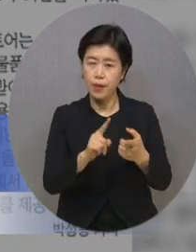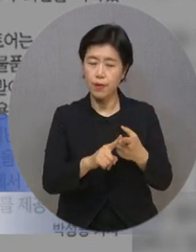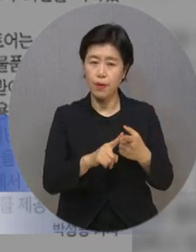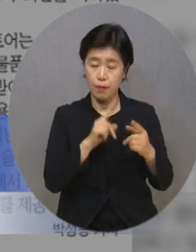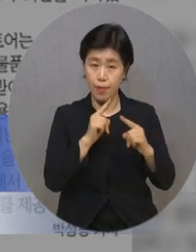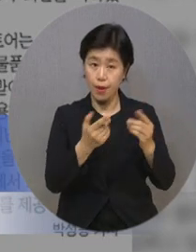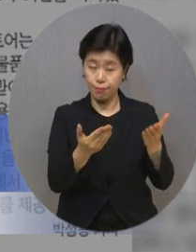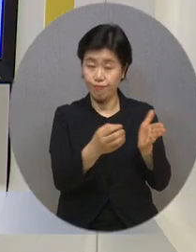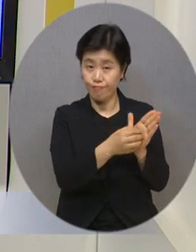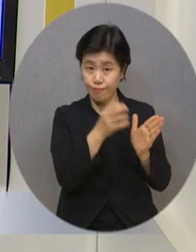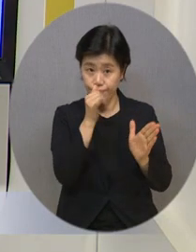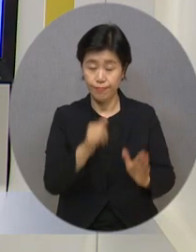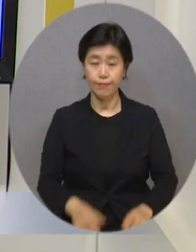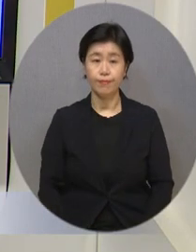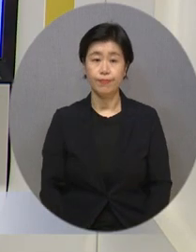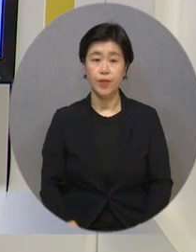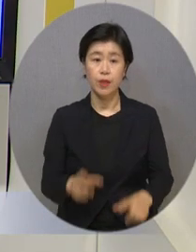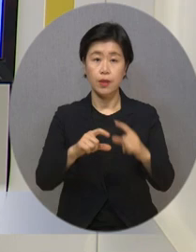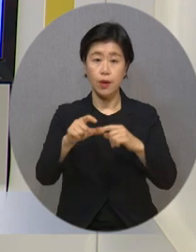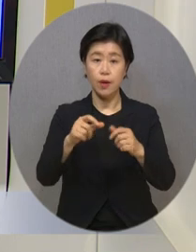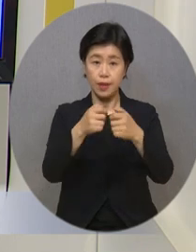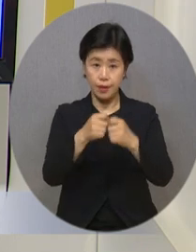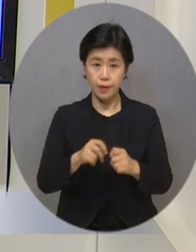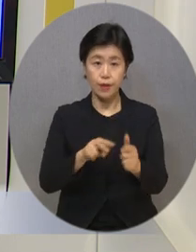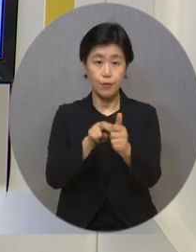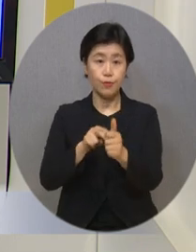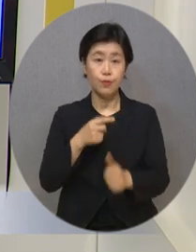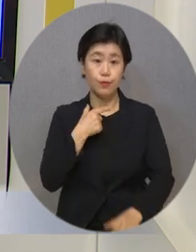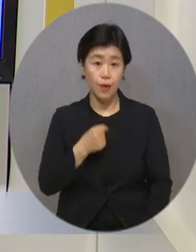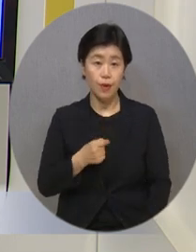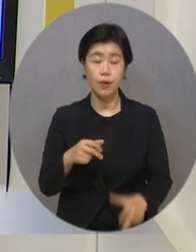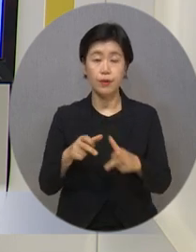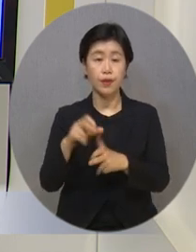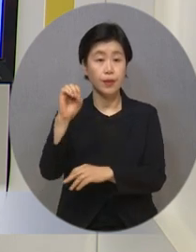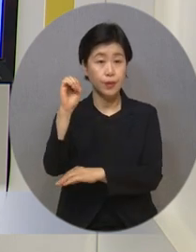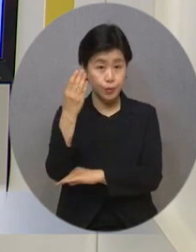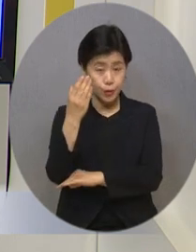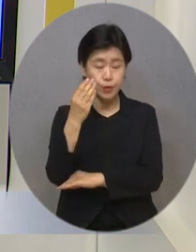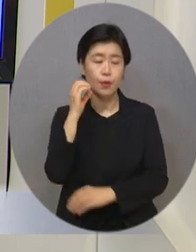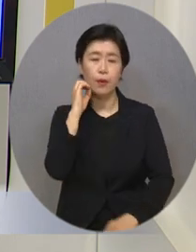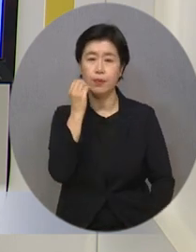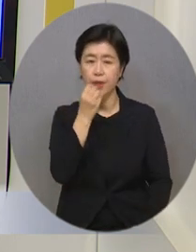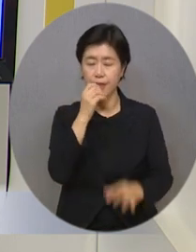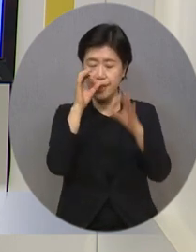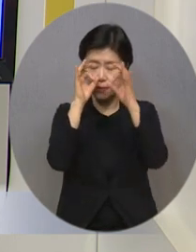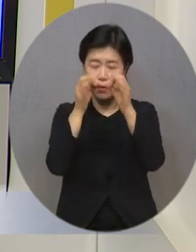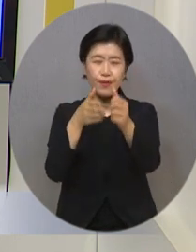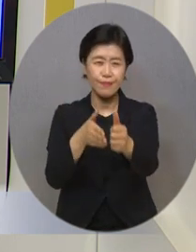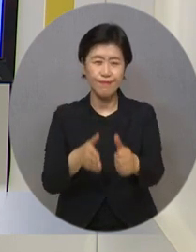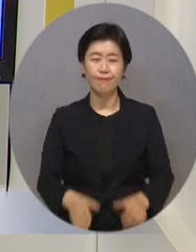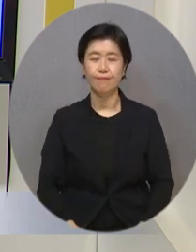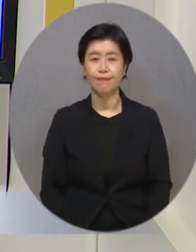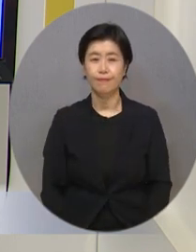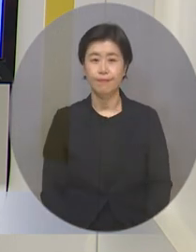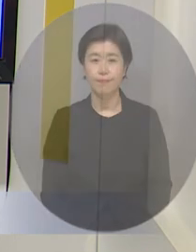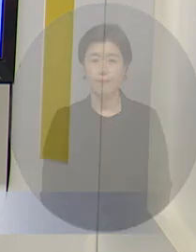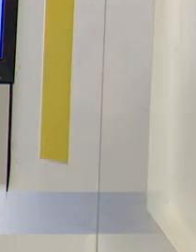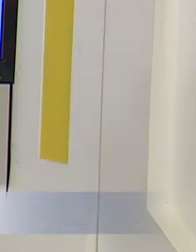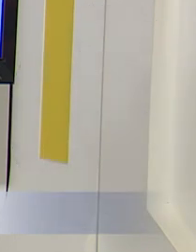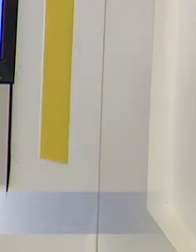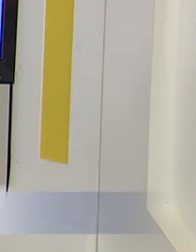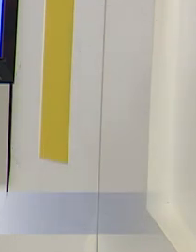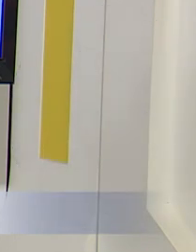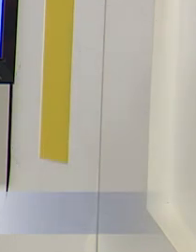수 있습니다 더 자세한 뉴스는 장애인 신문과 웰페어뉴스 홈페이지를 통해 확인할 수 있습니다